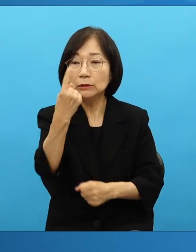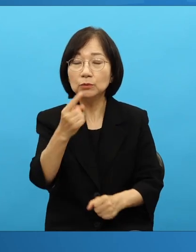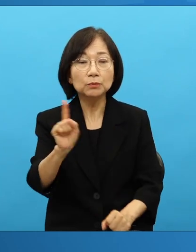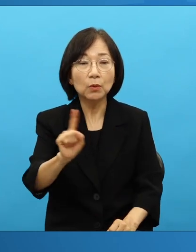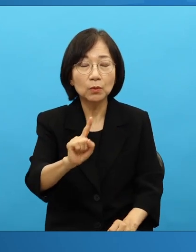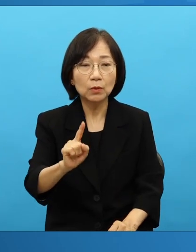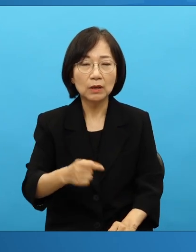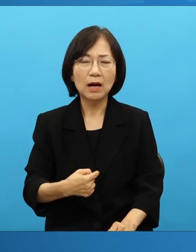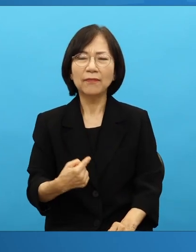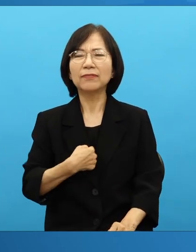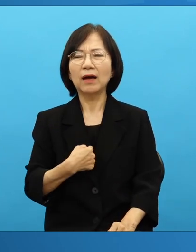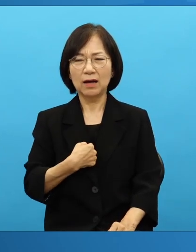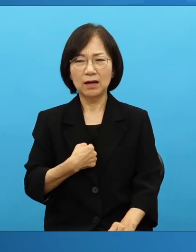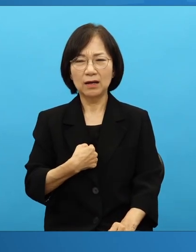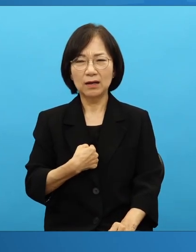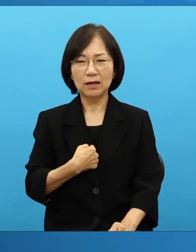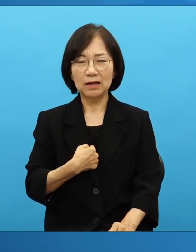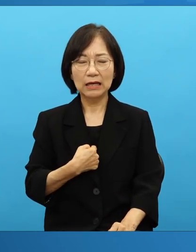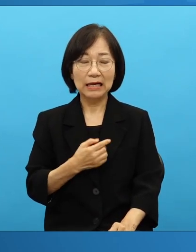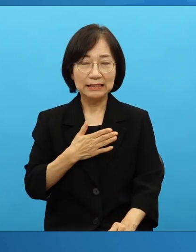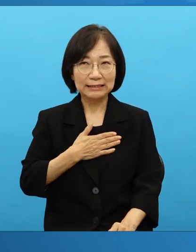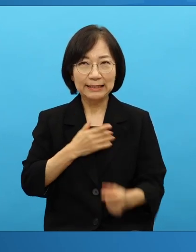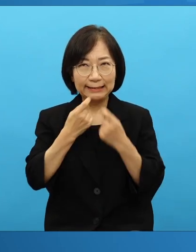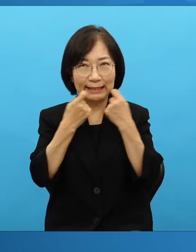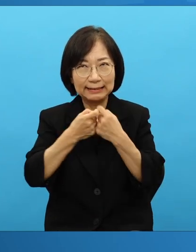잡으셔야 돼.